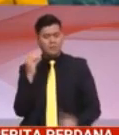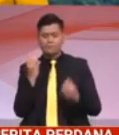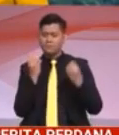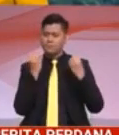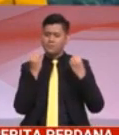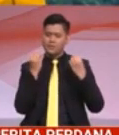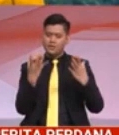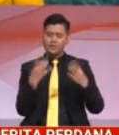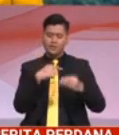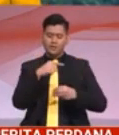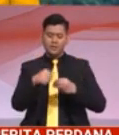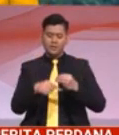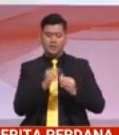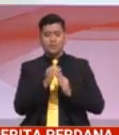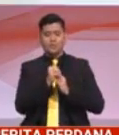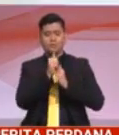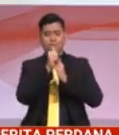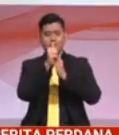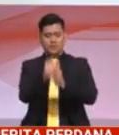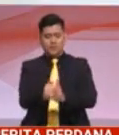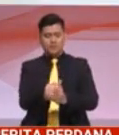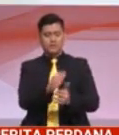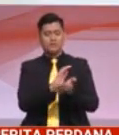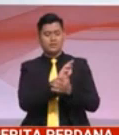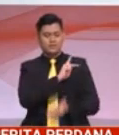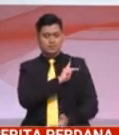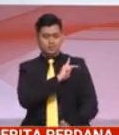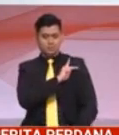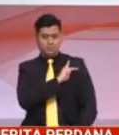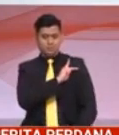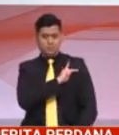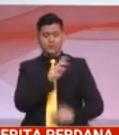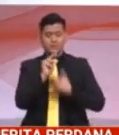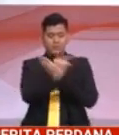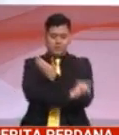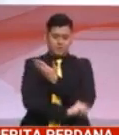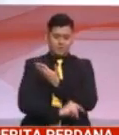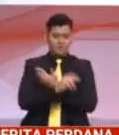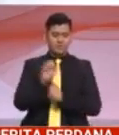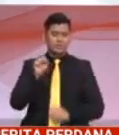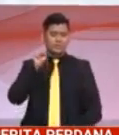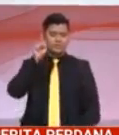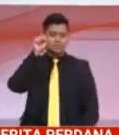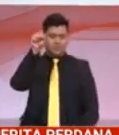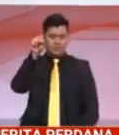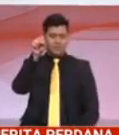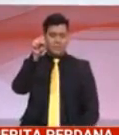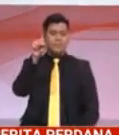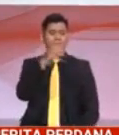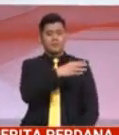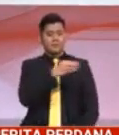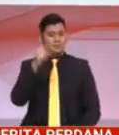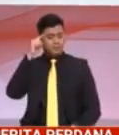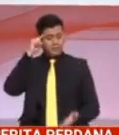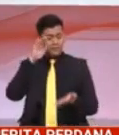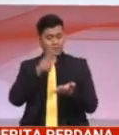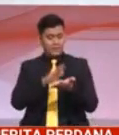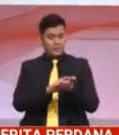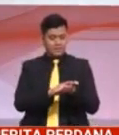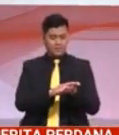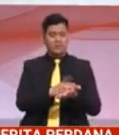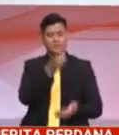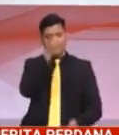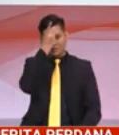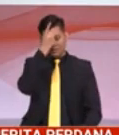Datu terbaik Simas yang juga menteri di jabatan Perdana Menteri hal ihwal Sabah dan Serawak juga percaya dato' Haji mampu